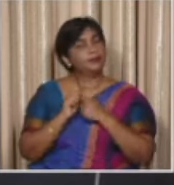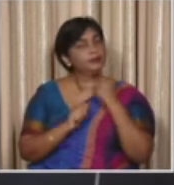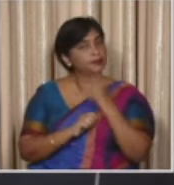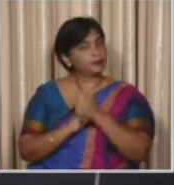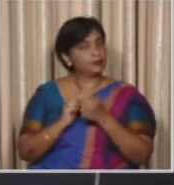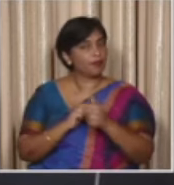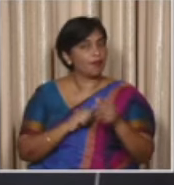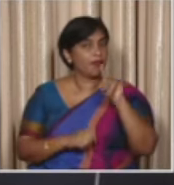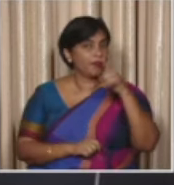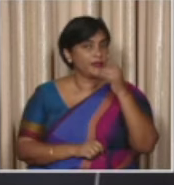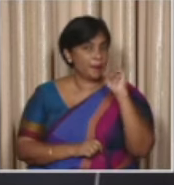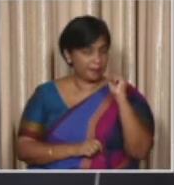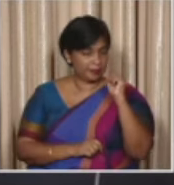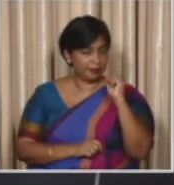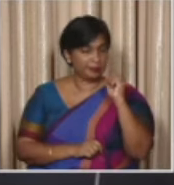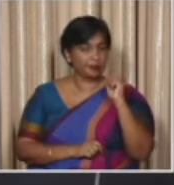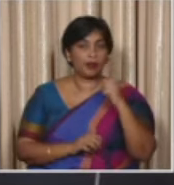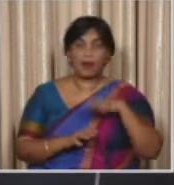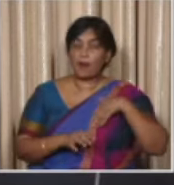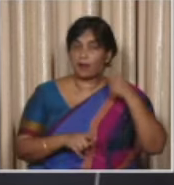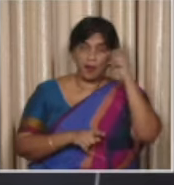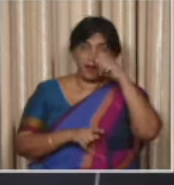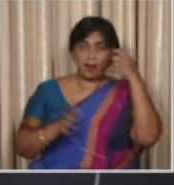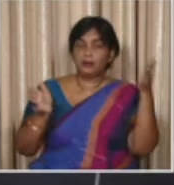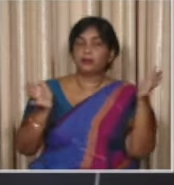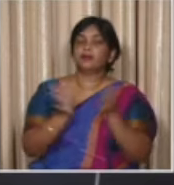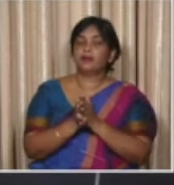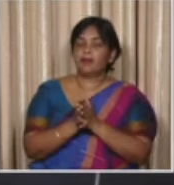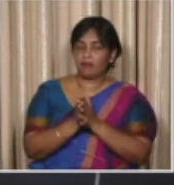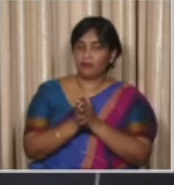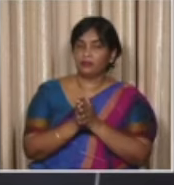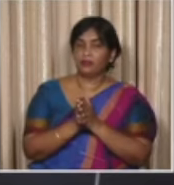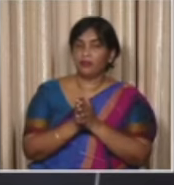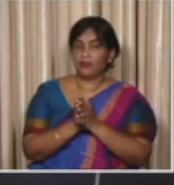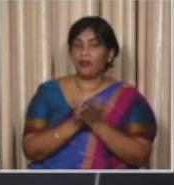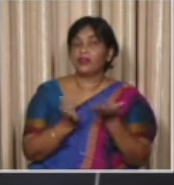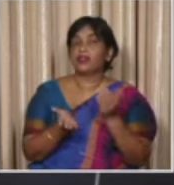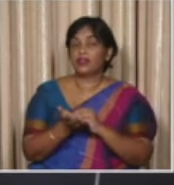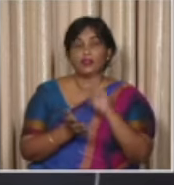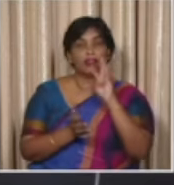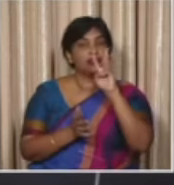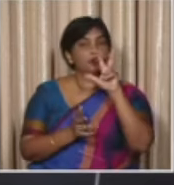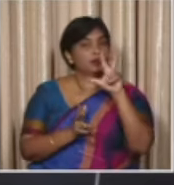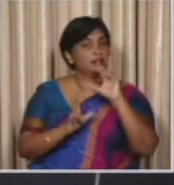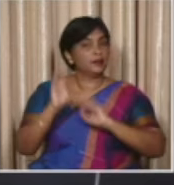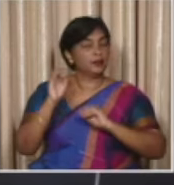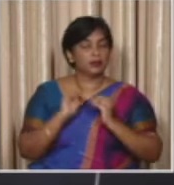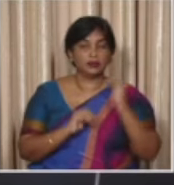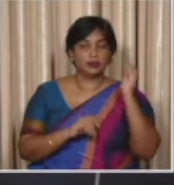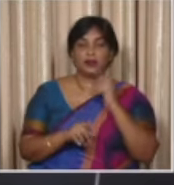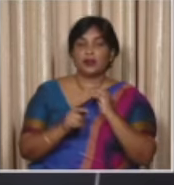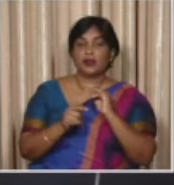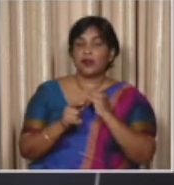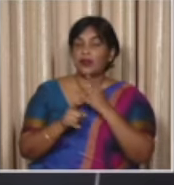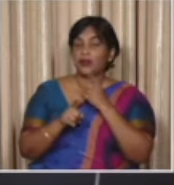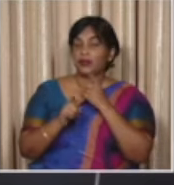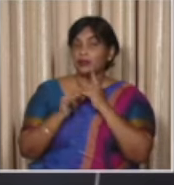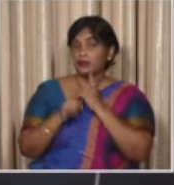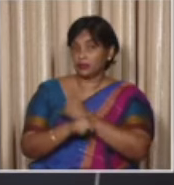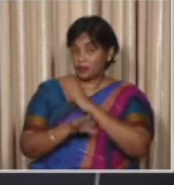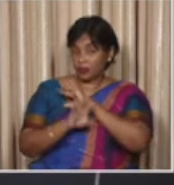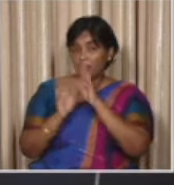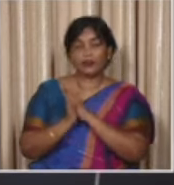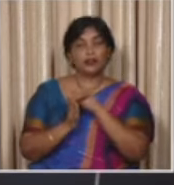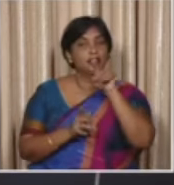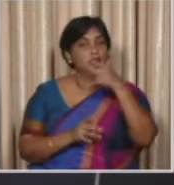තෙක්තිවිච්ච 150 මූලික වැටුපට ගන්නේ වෙනවම එක තව 138කින් වැඩි වුණා. ඒතර අධ්‍යයන කාර්ය මණ්ඩලට